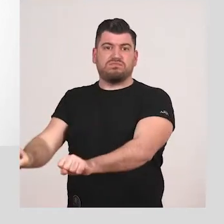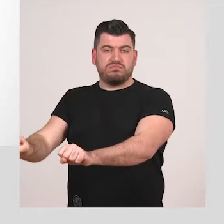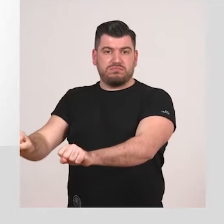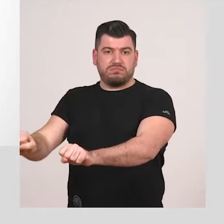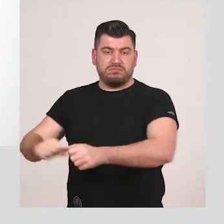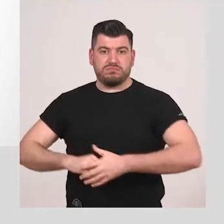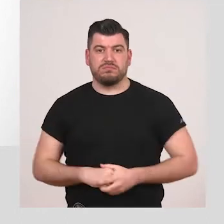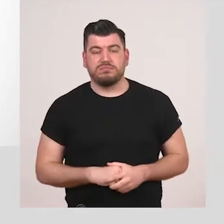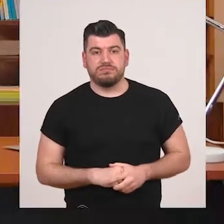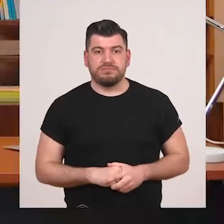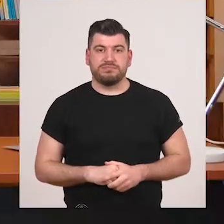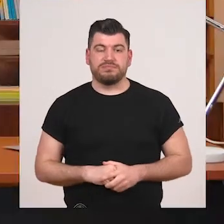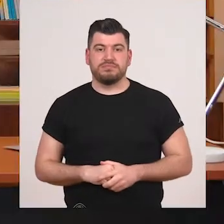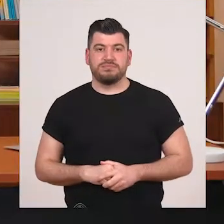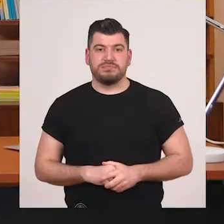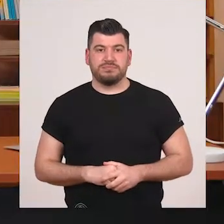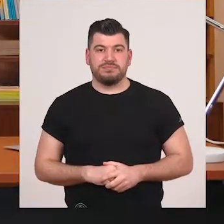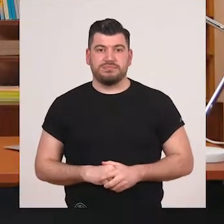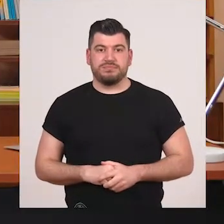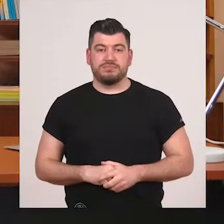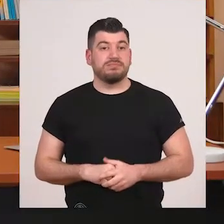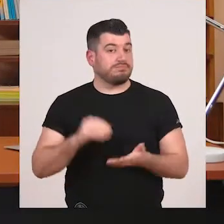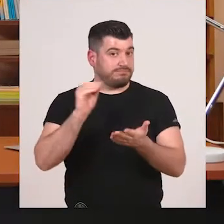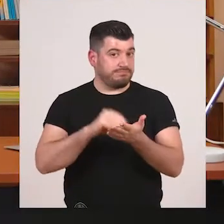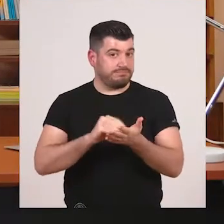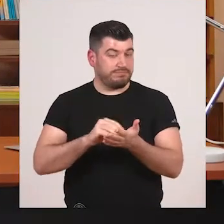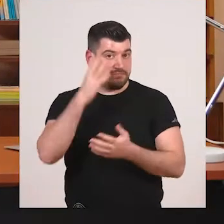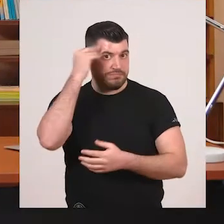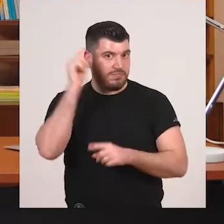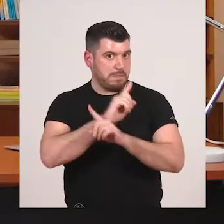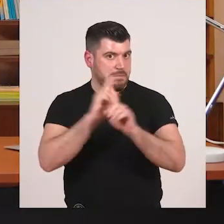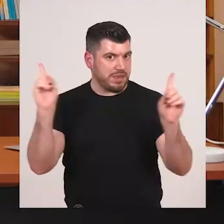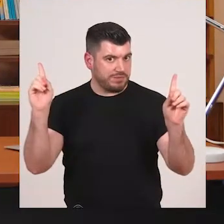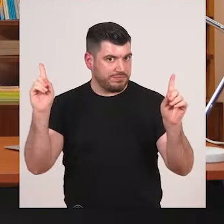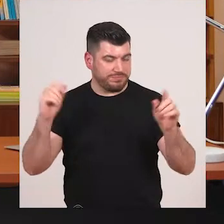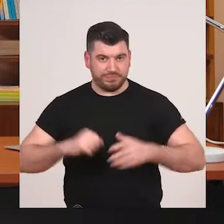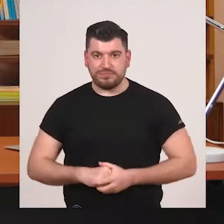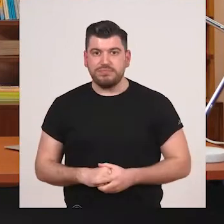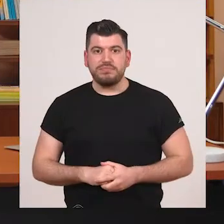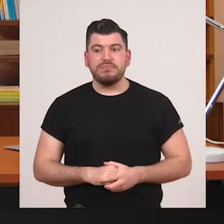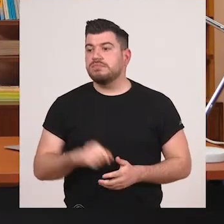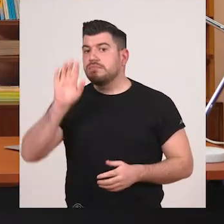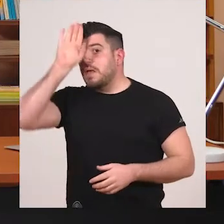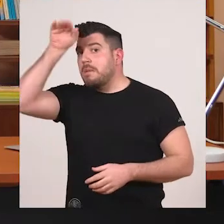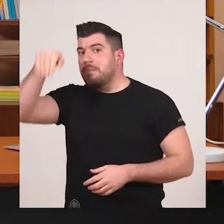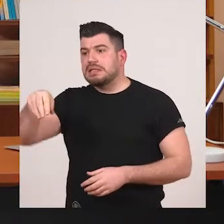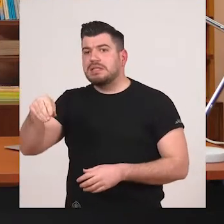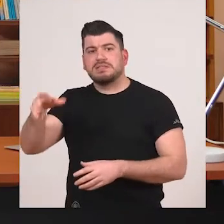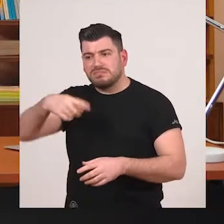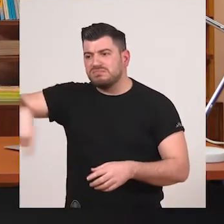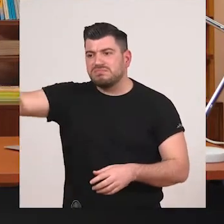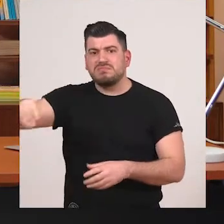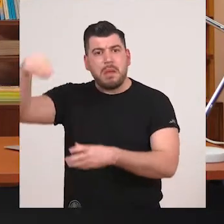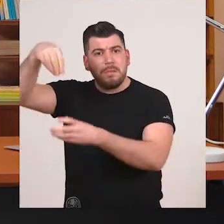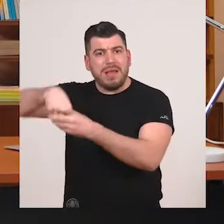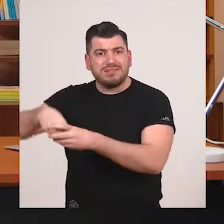μεγάλου άρχοντα βασιλιά, του Δαρίου. Επίσης, να μην ξεχνάμε ότι μαζί με τους Πέρσες πολέμησαν και